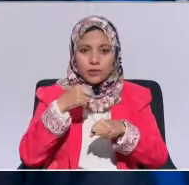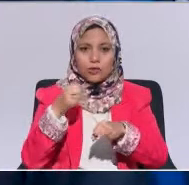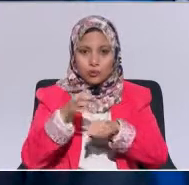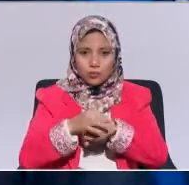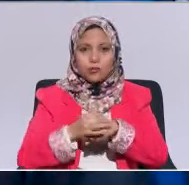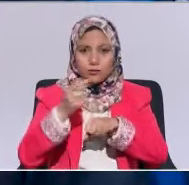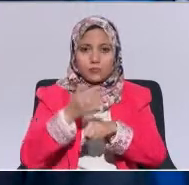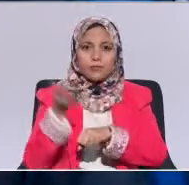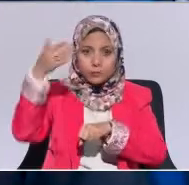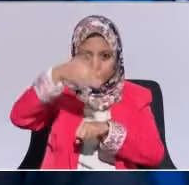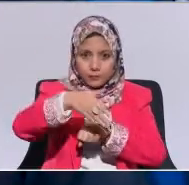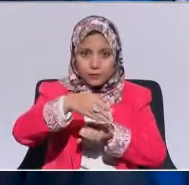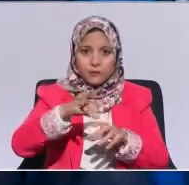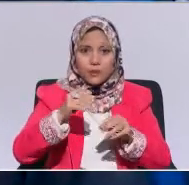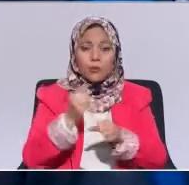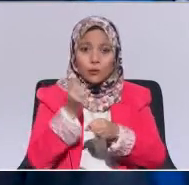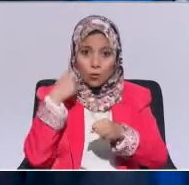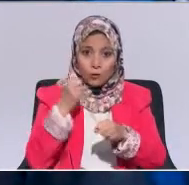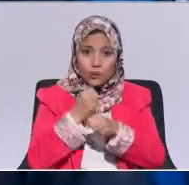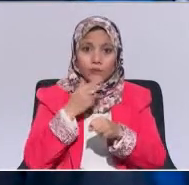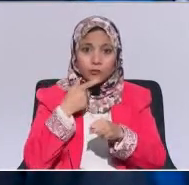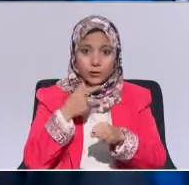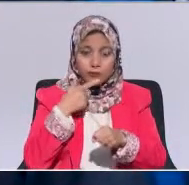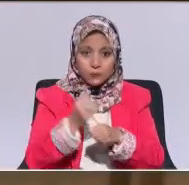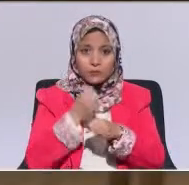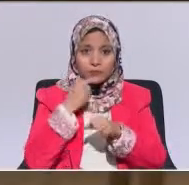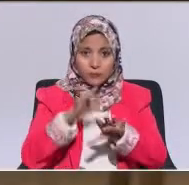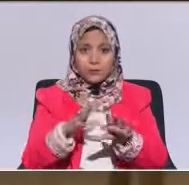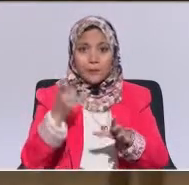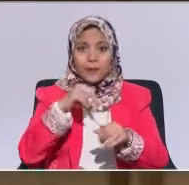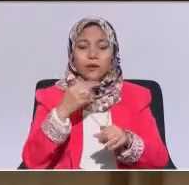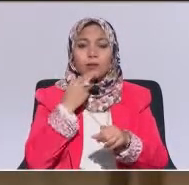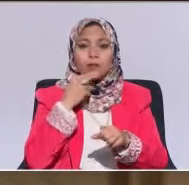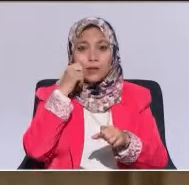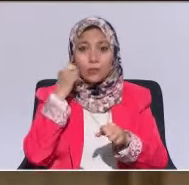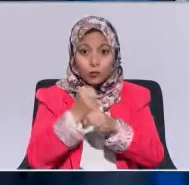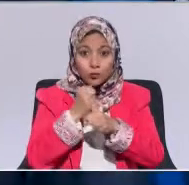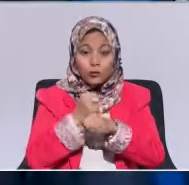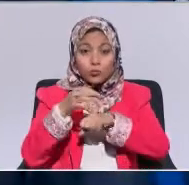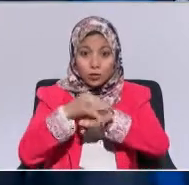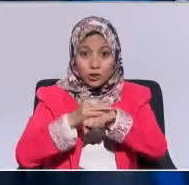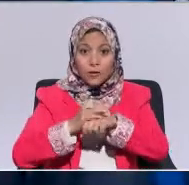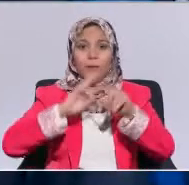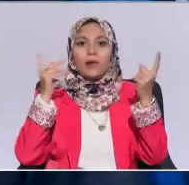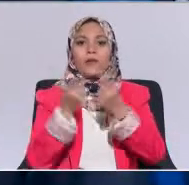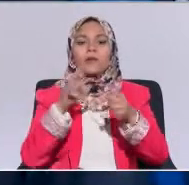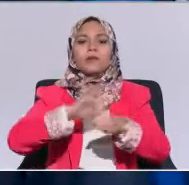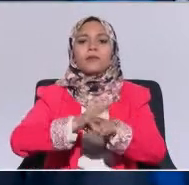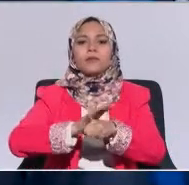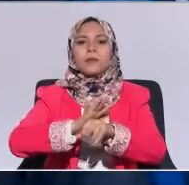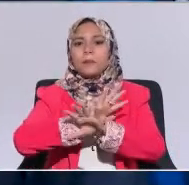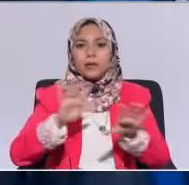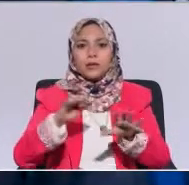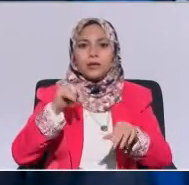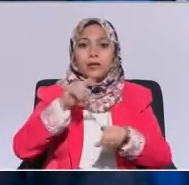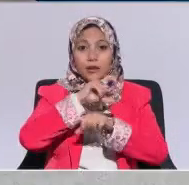هي المستشفى اللي هو شغال فيها اصلا. بعد كده المستشفى تحولت لمستشفى عزل، وفضل هو شغال فيها لحد ما اصاب